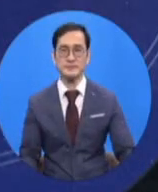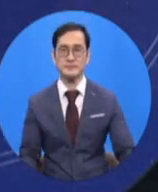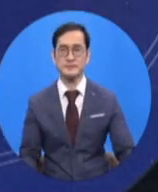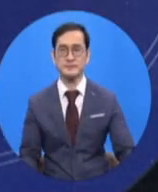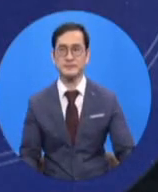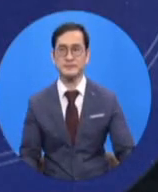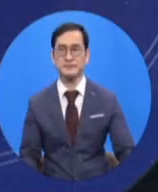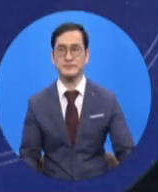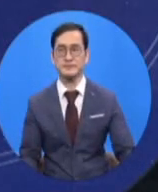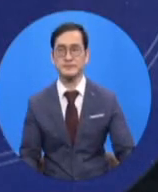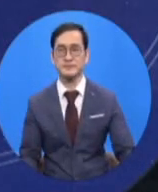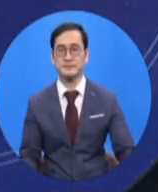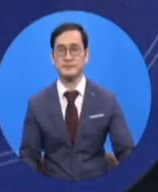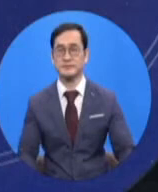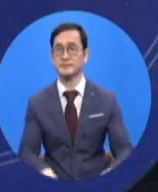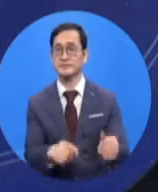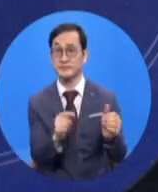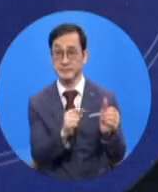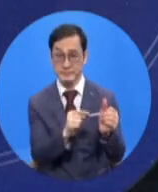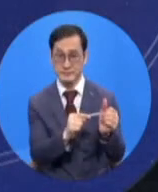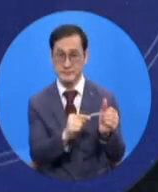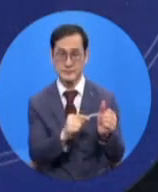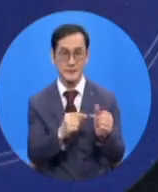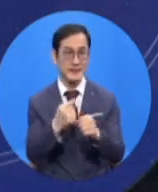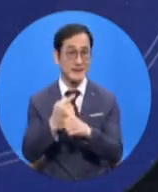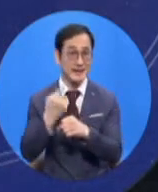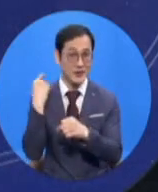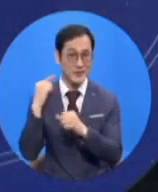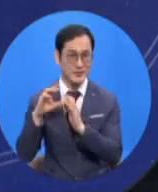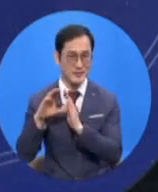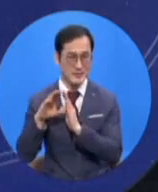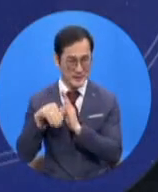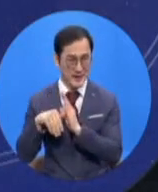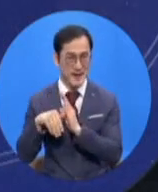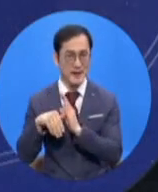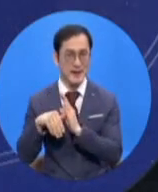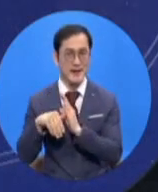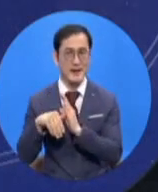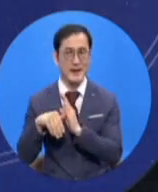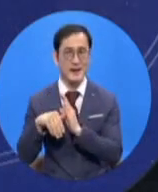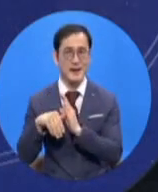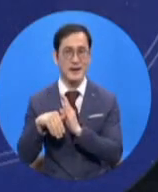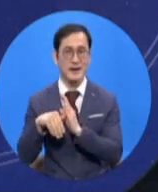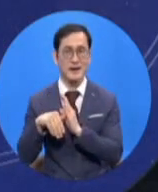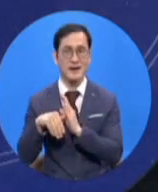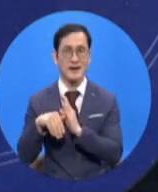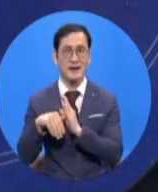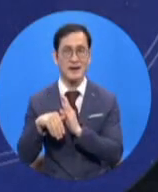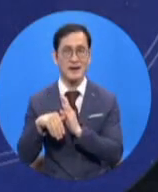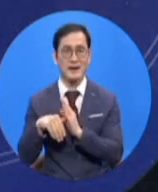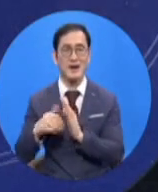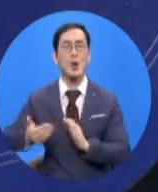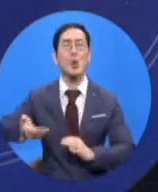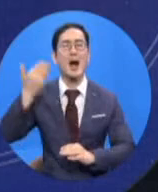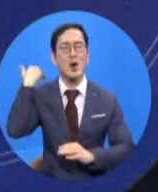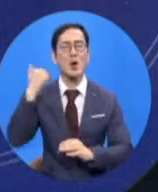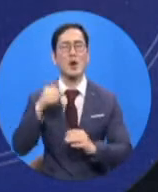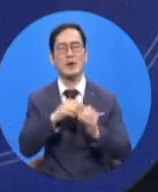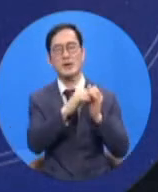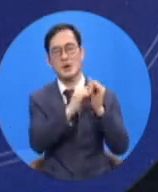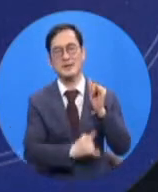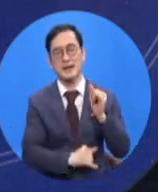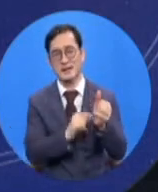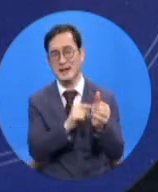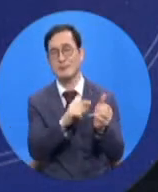김원은 광복 회장 그런데요 지난해 논란 때는 본인의 과거 이력에 대한 논란도 함께 불거져